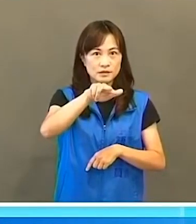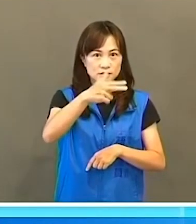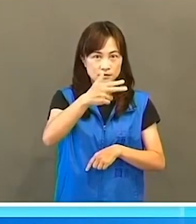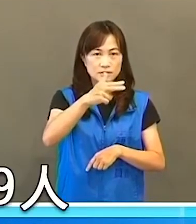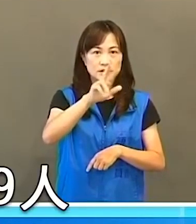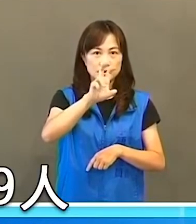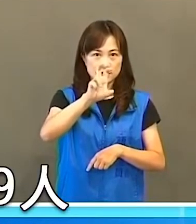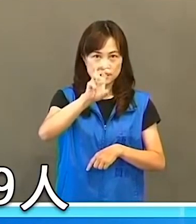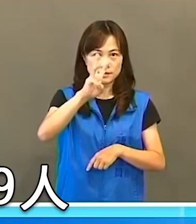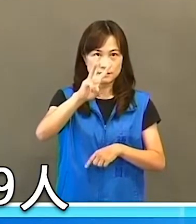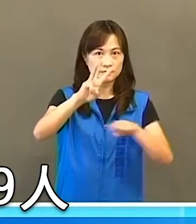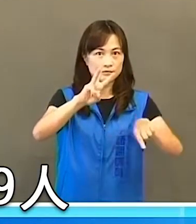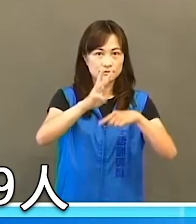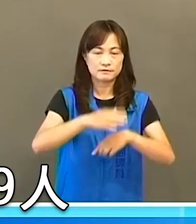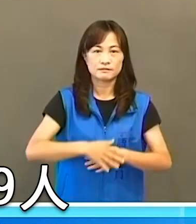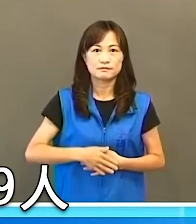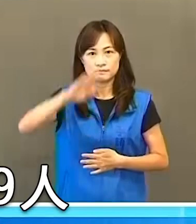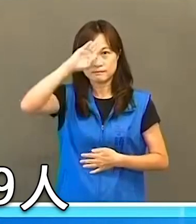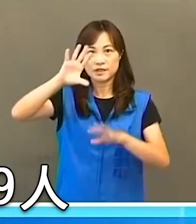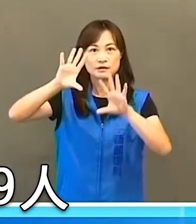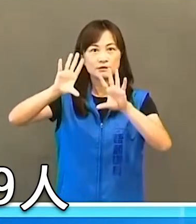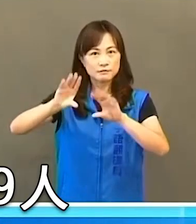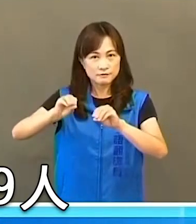50773人，康复解隔今天是